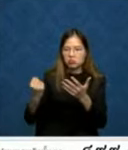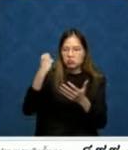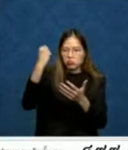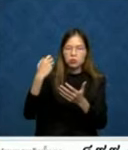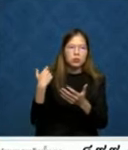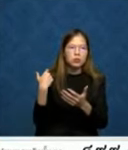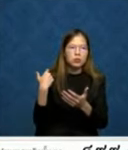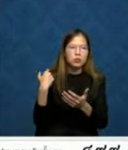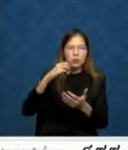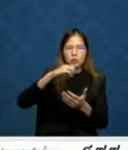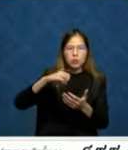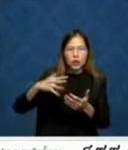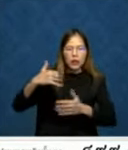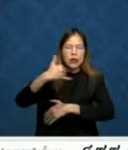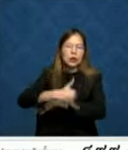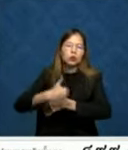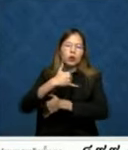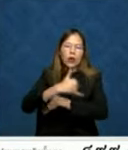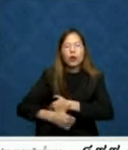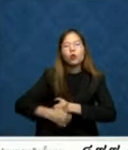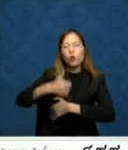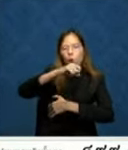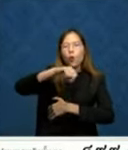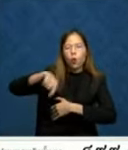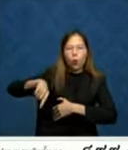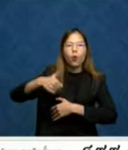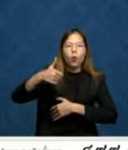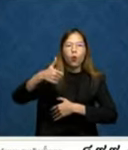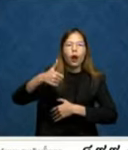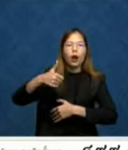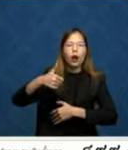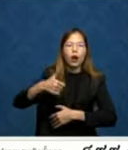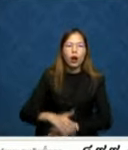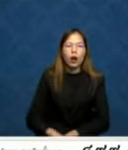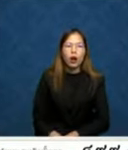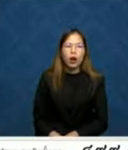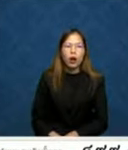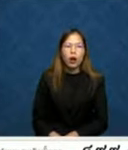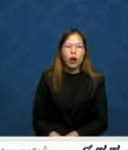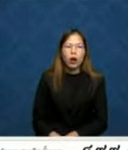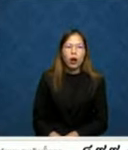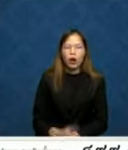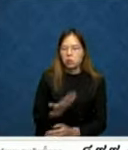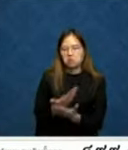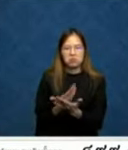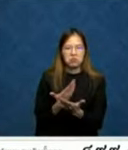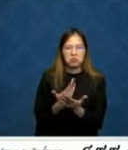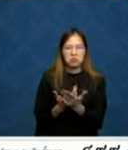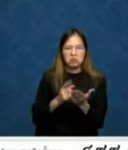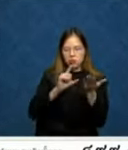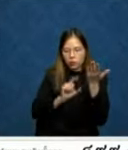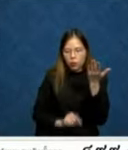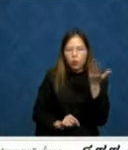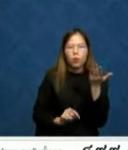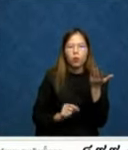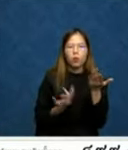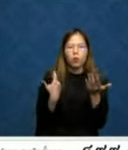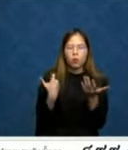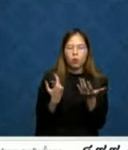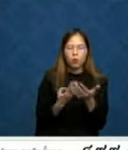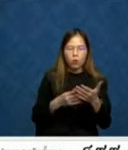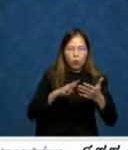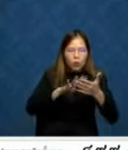พ่ายแพ้ให้กับยักษ์ต่างชาติที่ตัวใหญ่กว่ากำลังเยอะกว่าในที่สุดการดั้มราคาสินค้าต่ำกว่าทุนการที่แพลตฟอร์ม